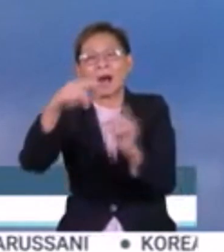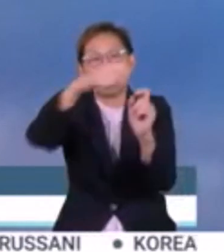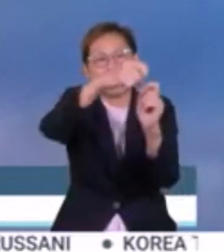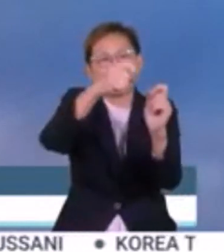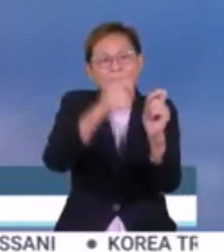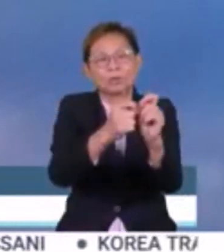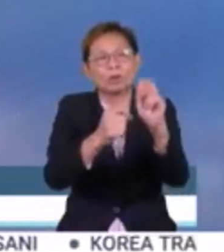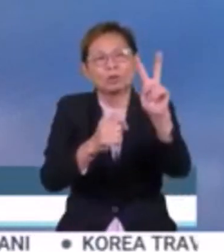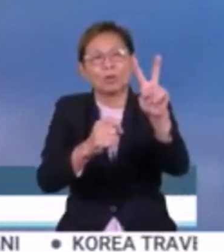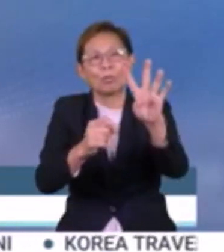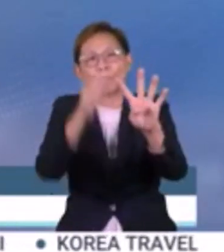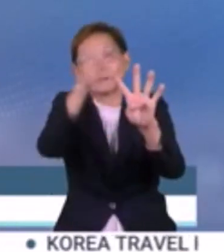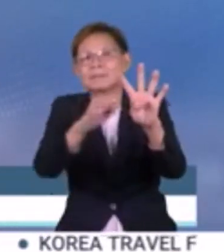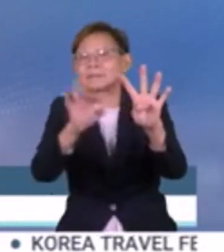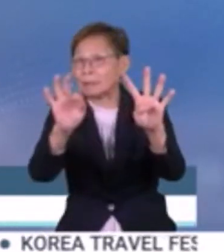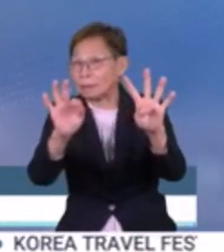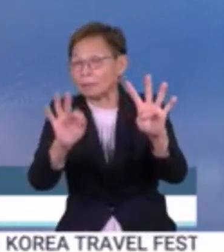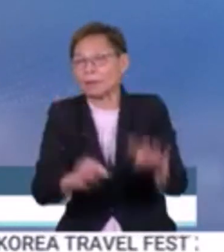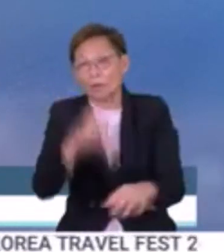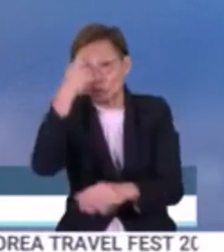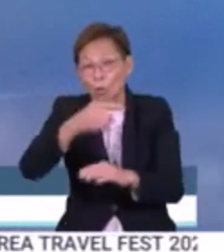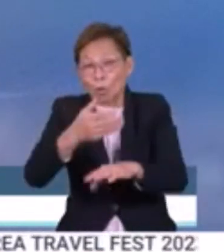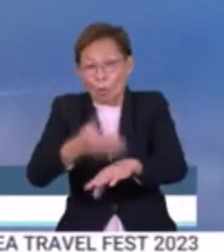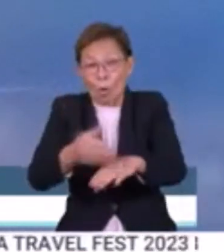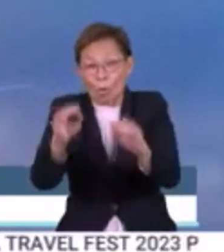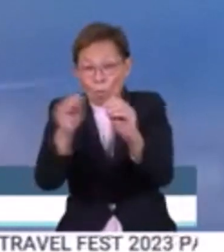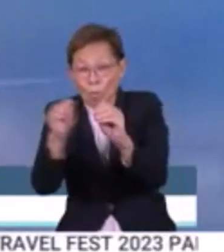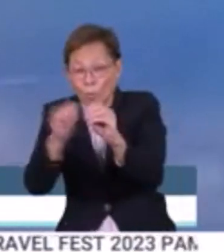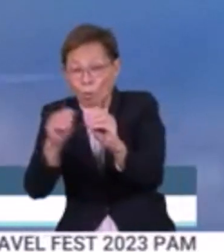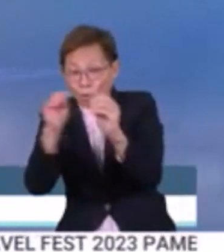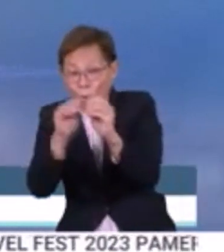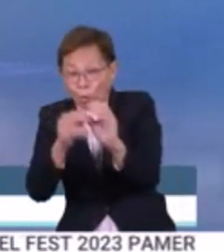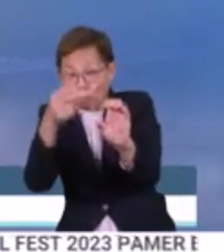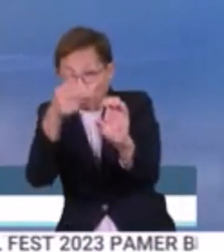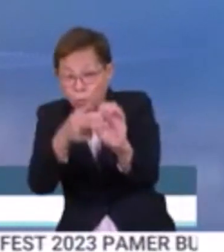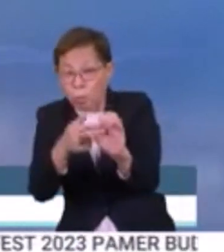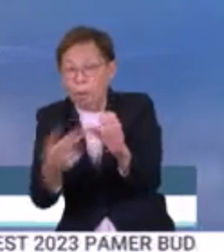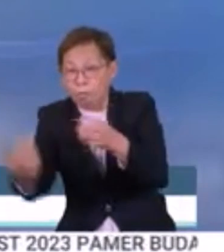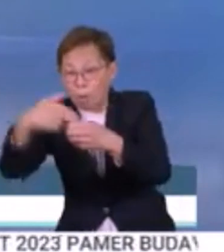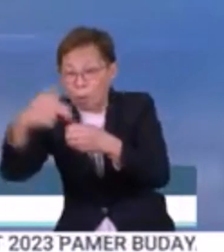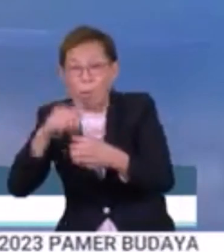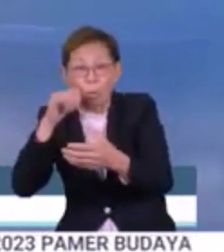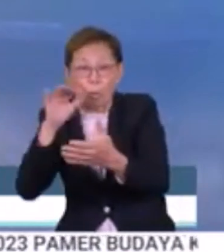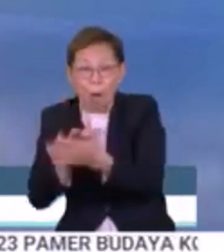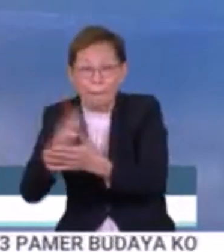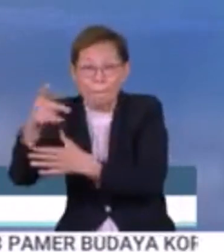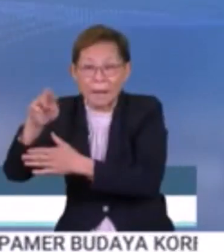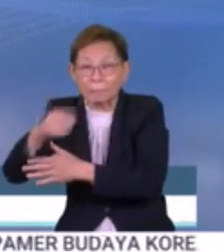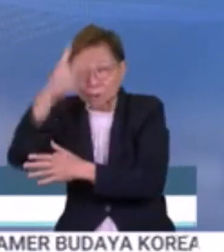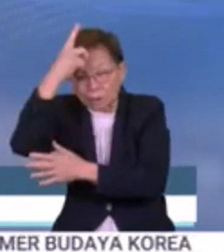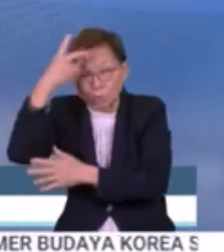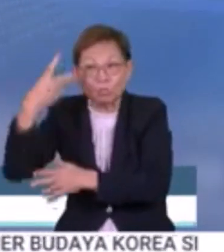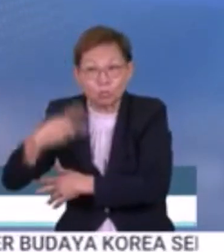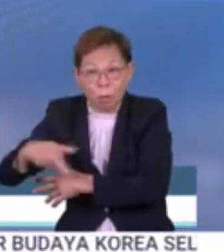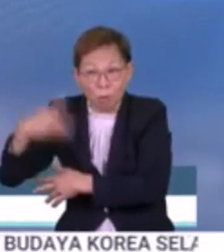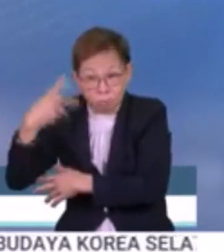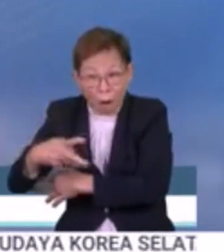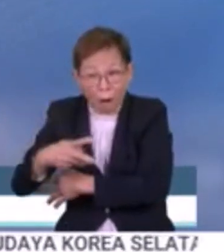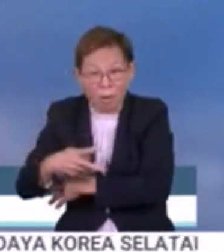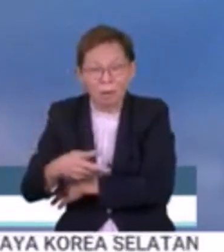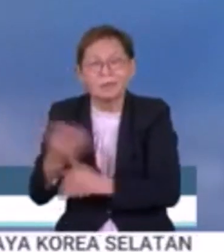setakat 24 September lalu. Bagi meningkatkan jumlah penyertaan, Isteri Perdana Menteri Datuk Seri Dr. Wan Azizawan